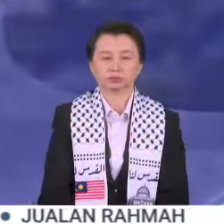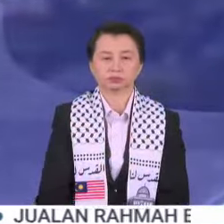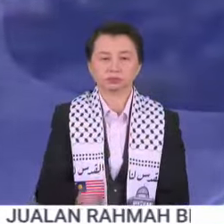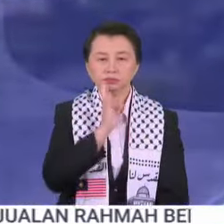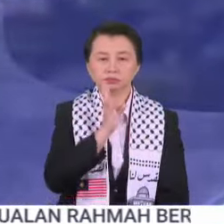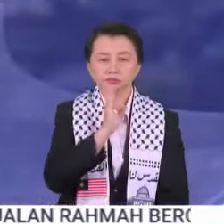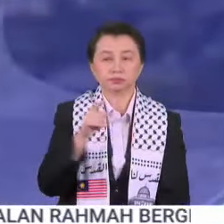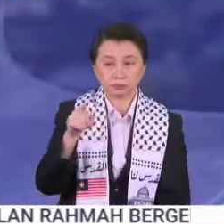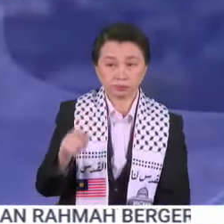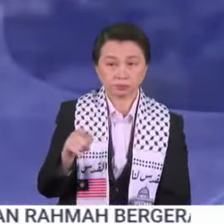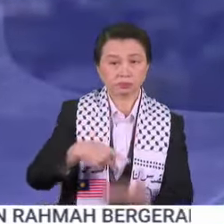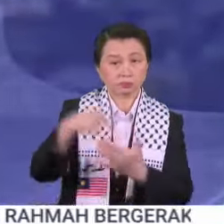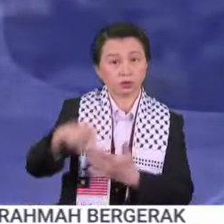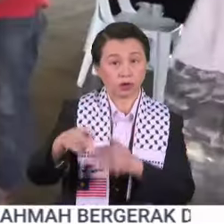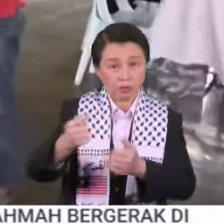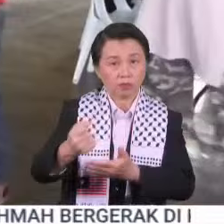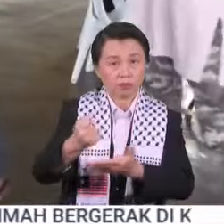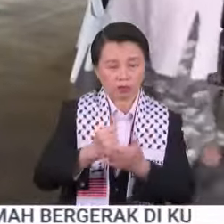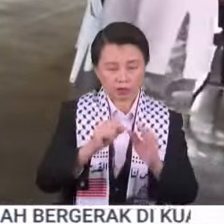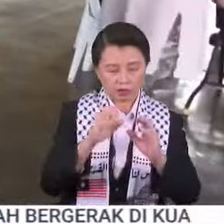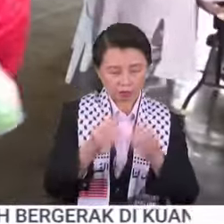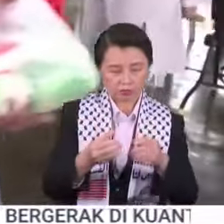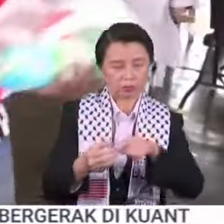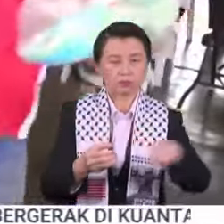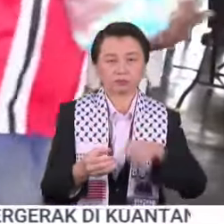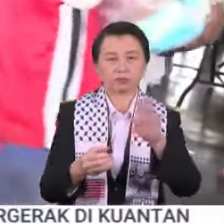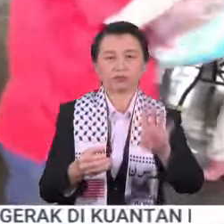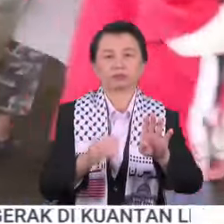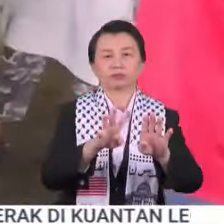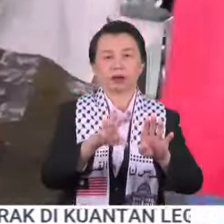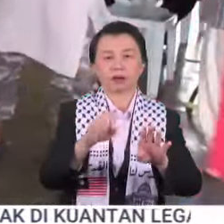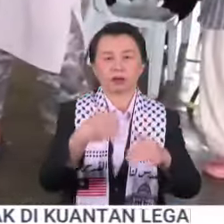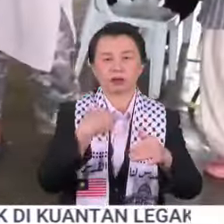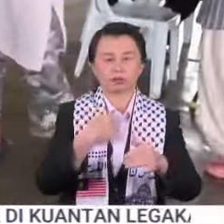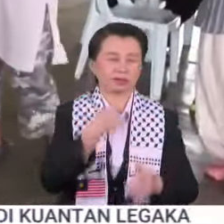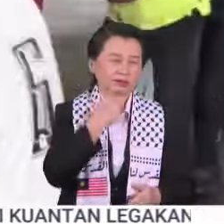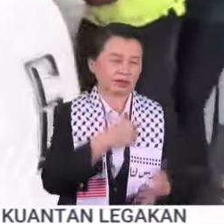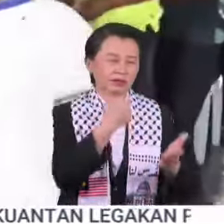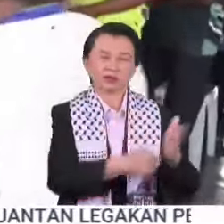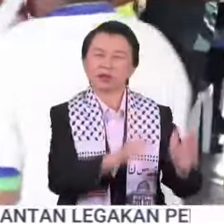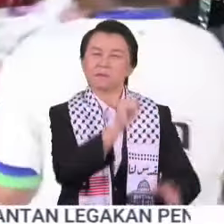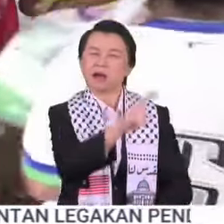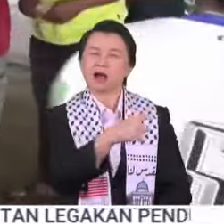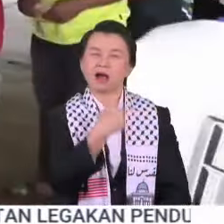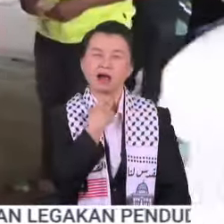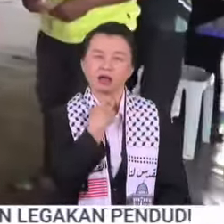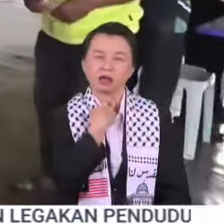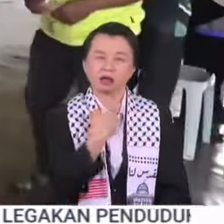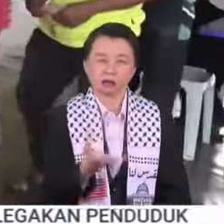Menurutnya, inisiatif tersebut dapat membantu kumpulan B40 yang terkesan dengan kenaikan kos sara hidup.